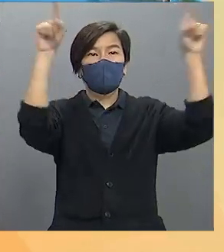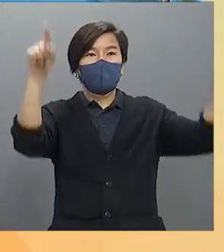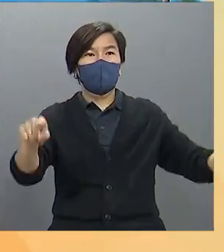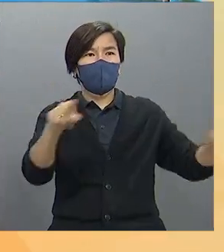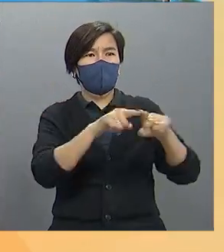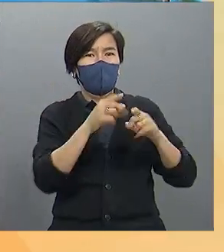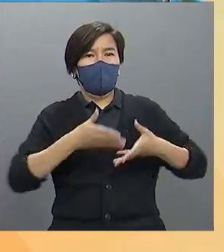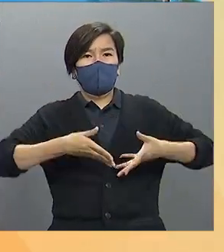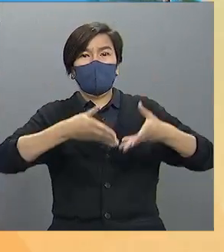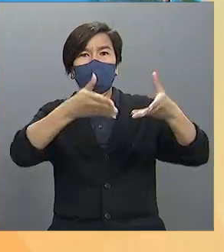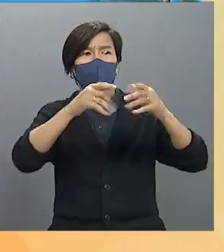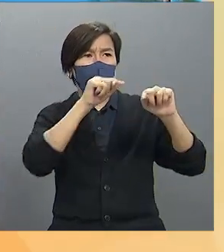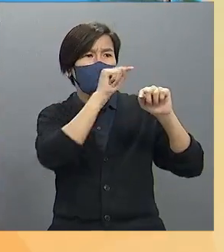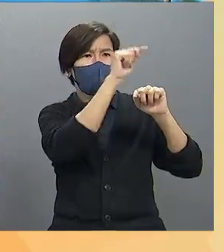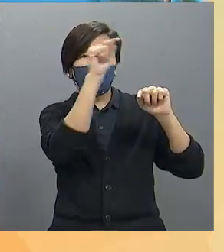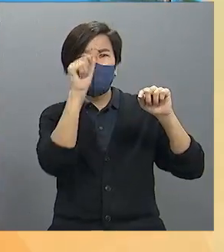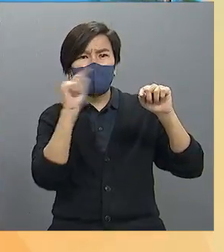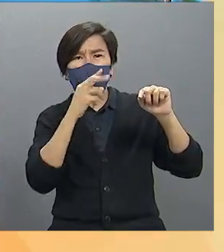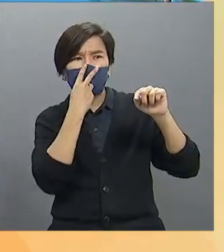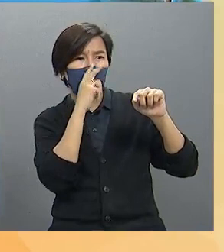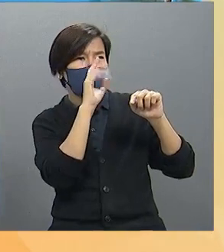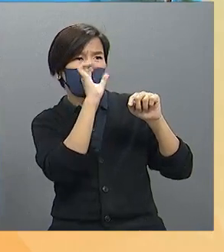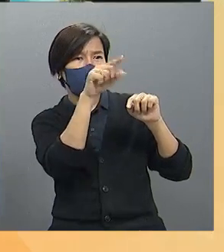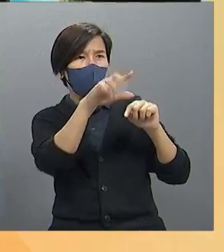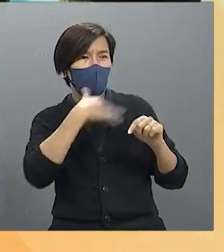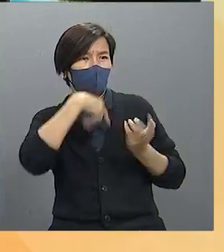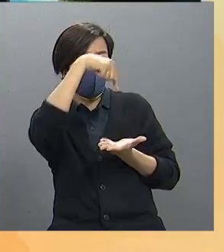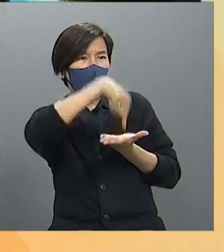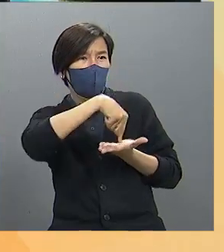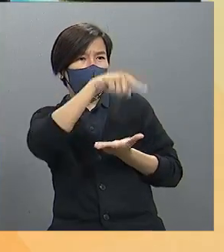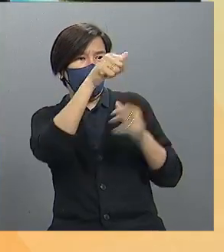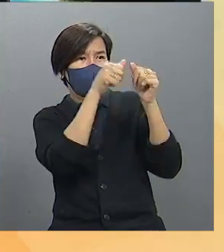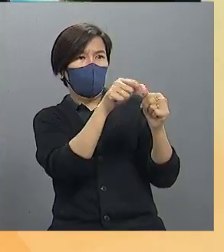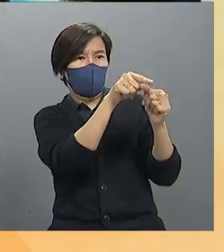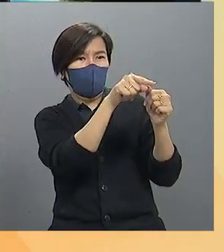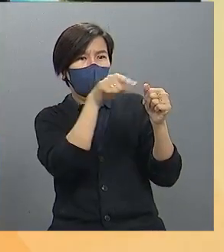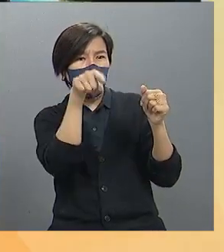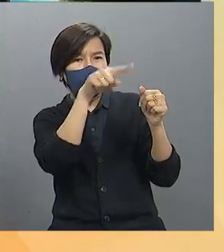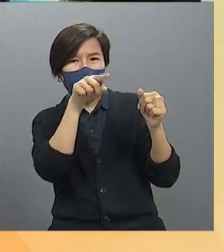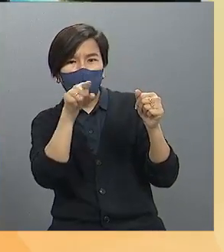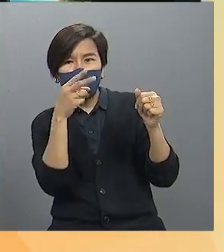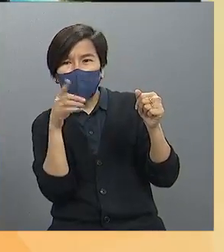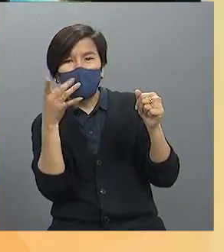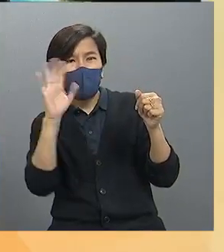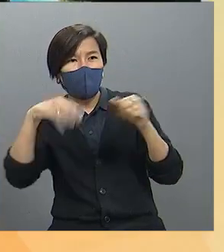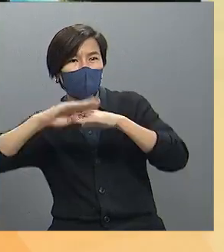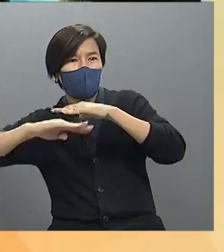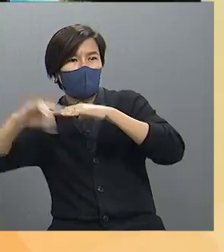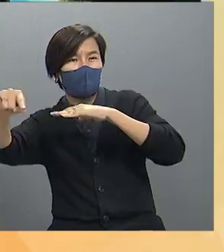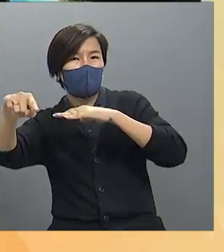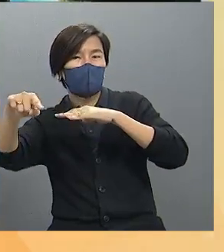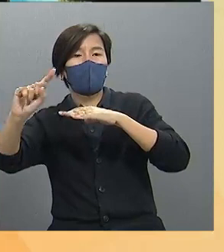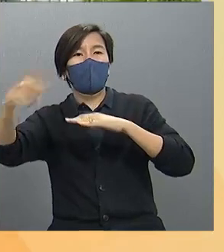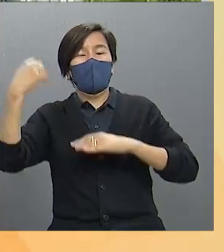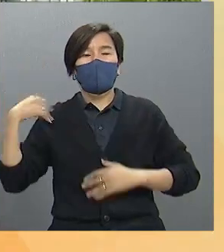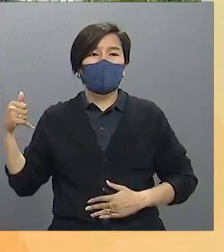จะให้ทกท่านลองสังเกต้วก็พรมเปดิสัยเลยครัไปปุบดูก่อนเลยพังเราอยู่จุดไหน บัไฟิไฟอยู่ไ